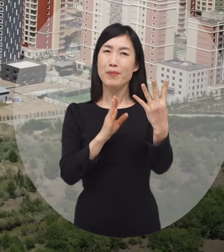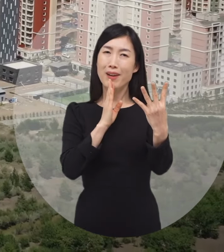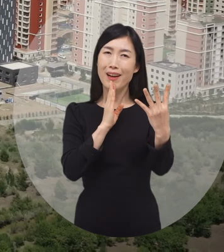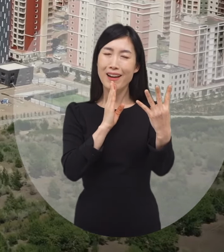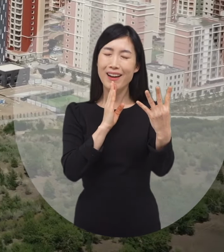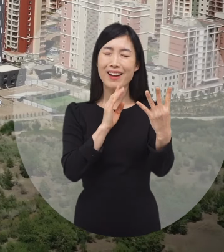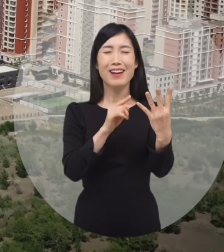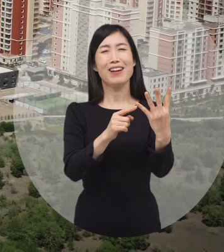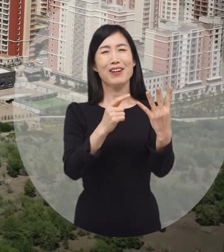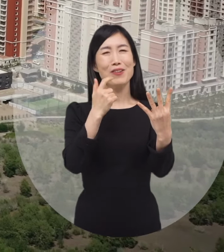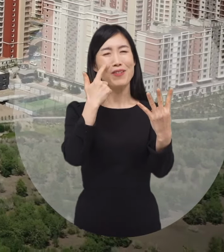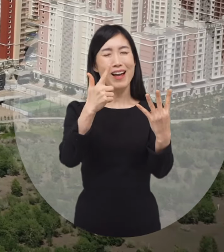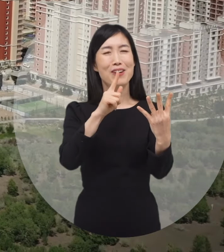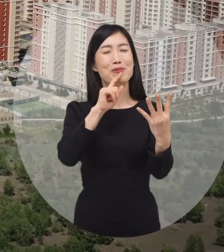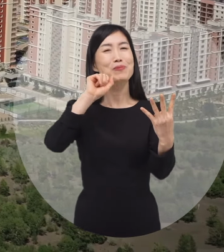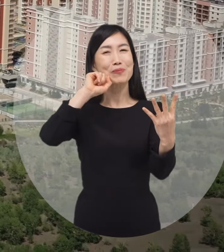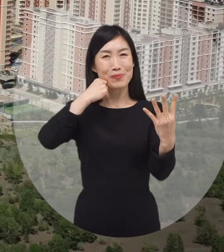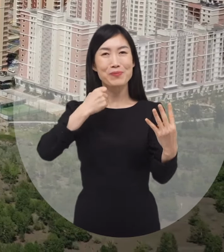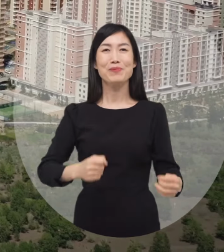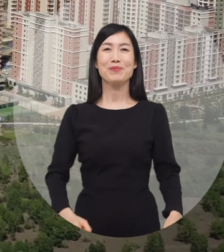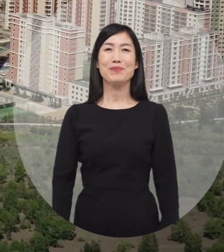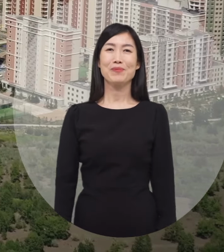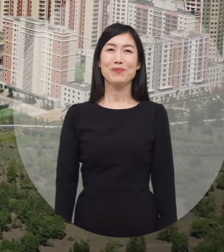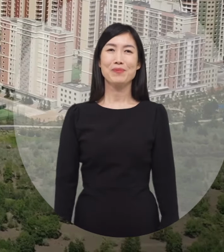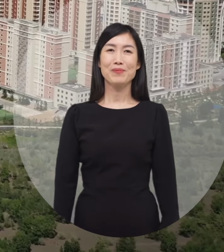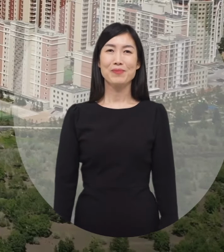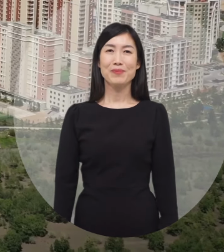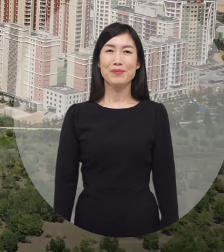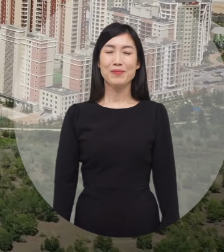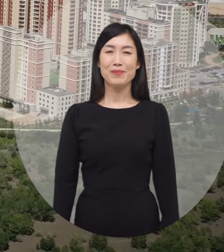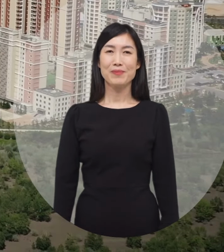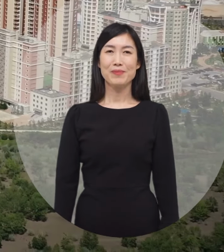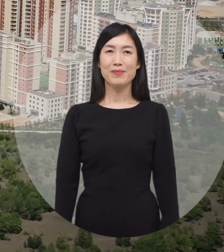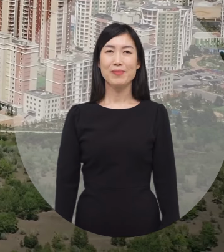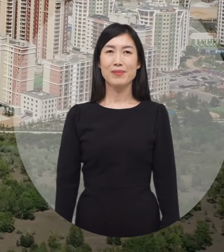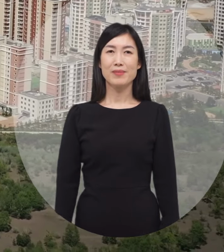그러나 이를 확실한 수치라고 볼 수는 없습니다.